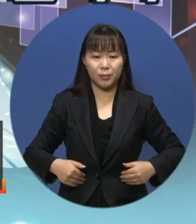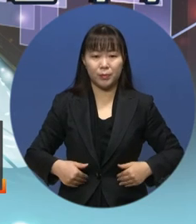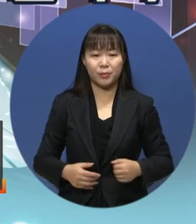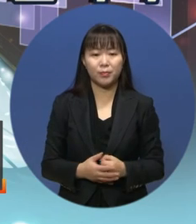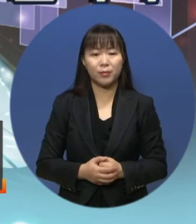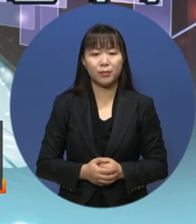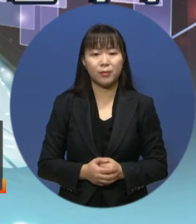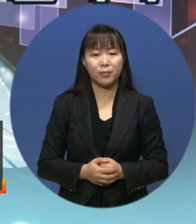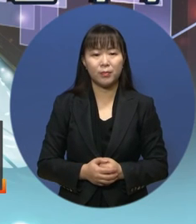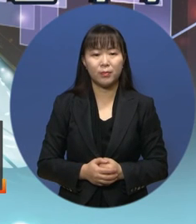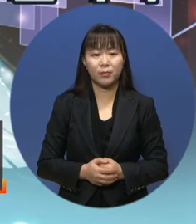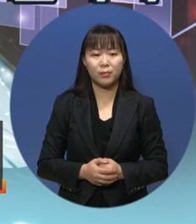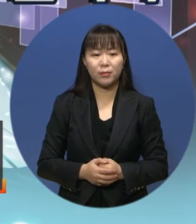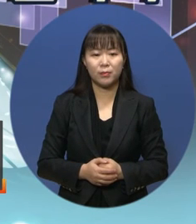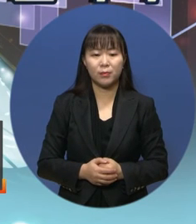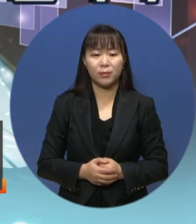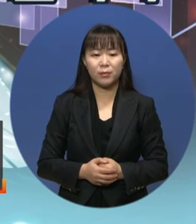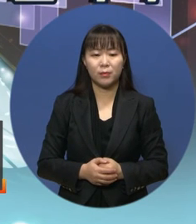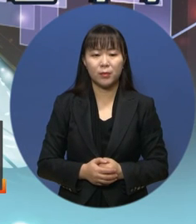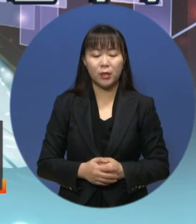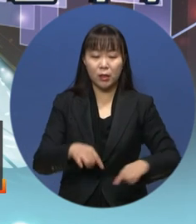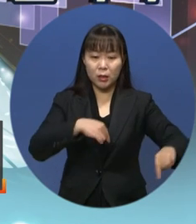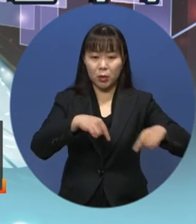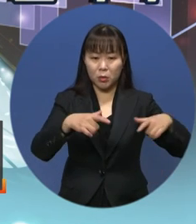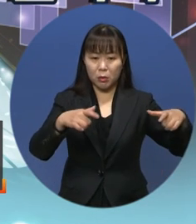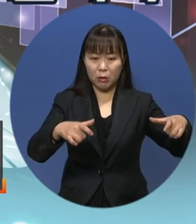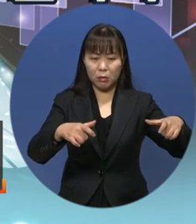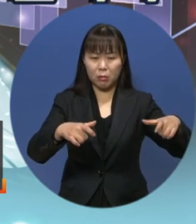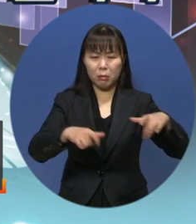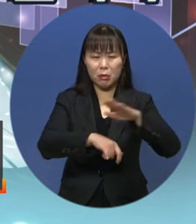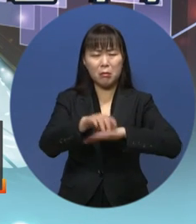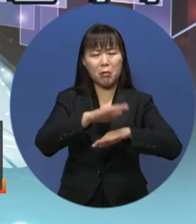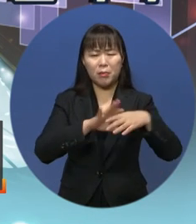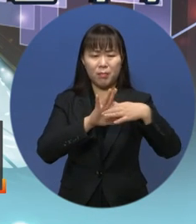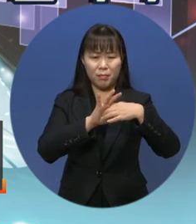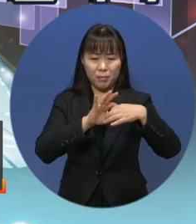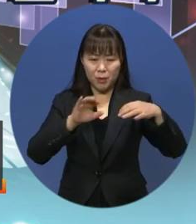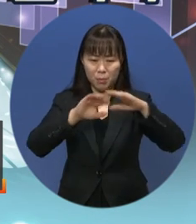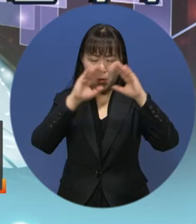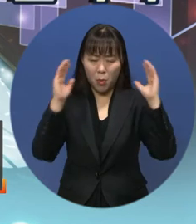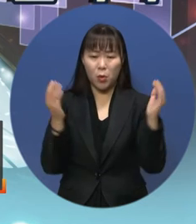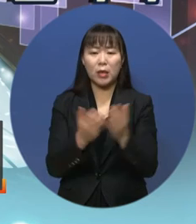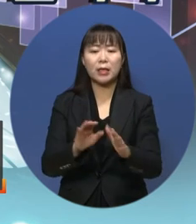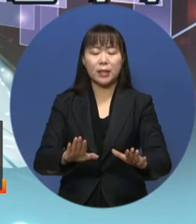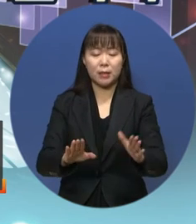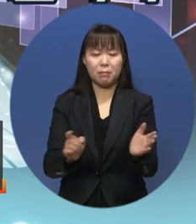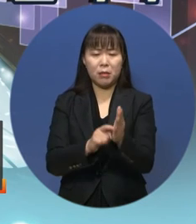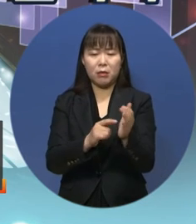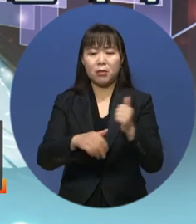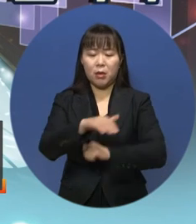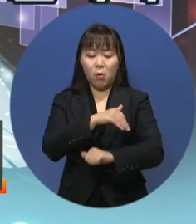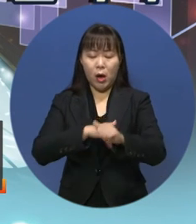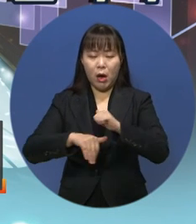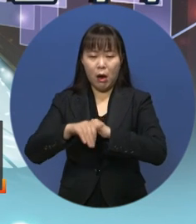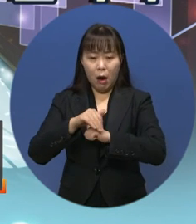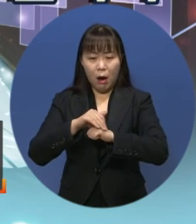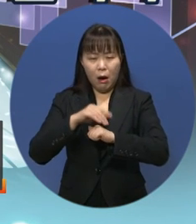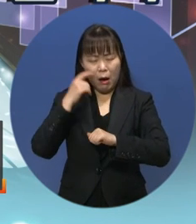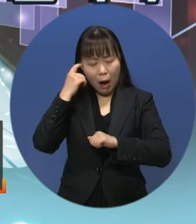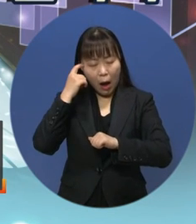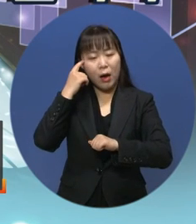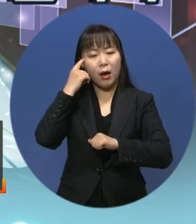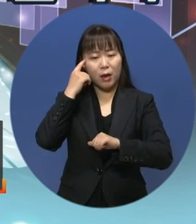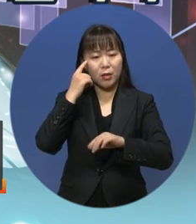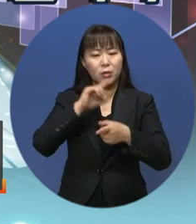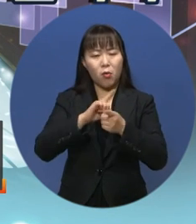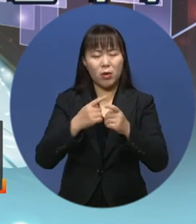동참해야 합니다. 정치권도 여야를 막론해 모두가 비상시국임을 절감하고